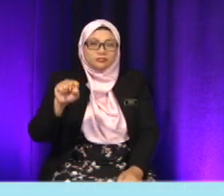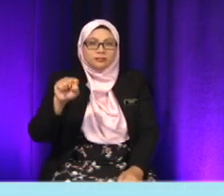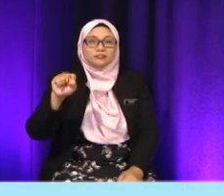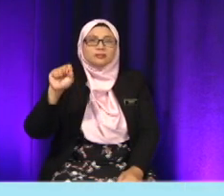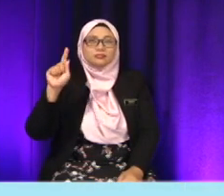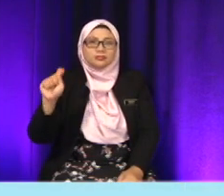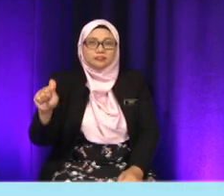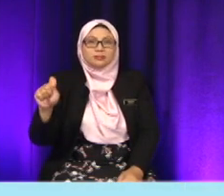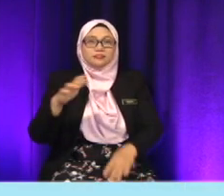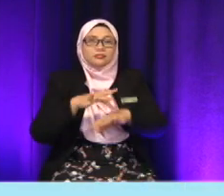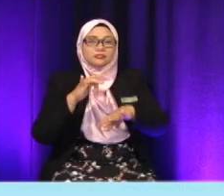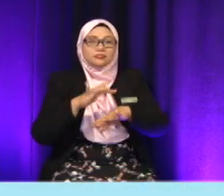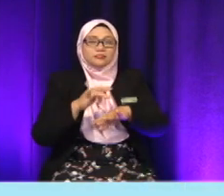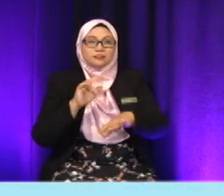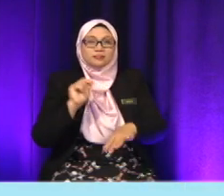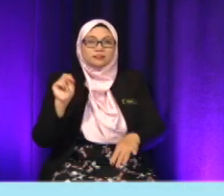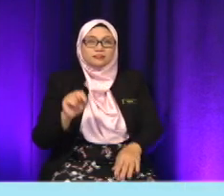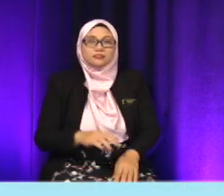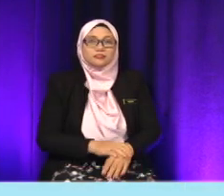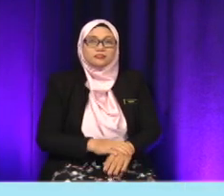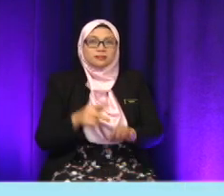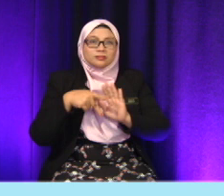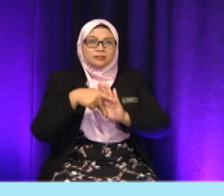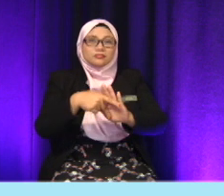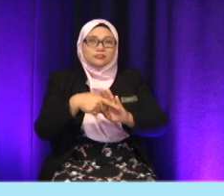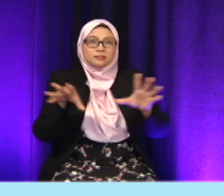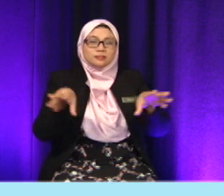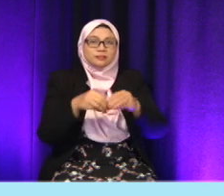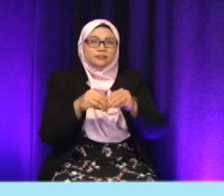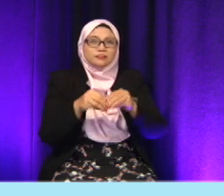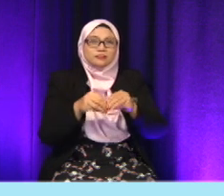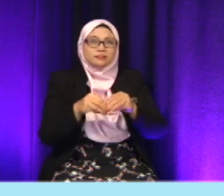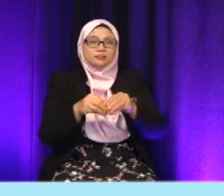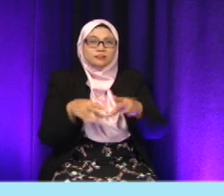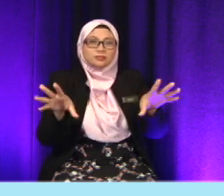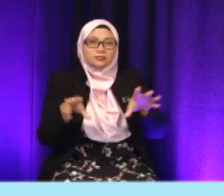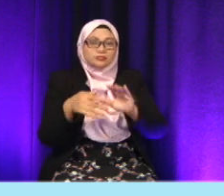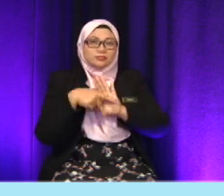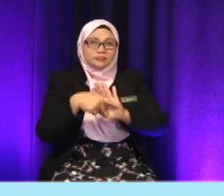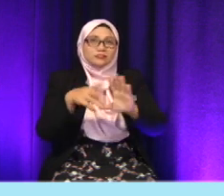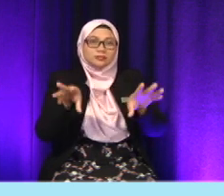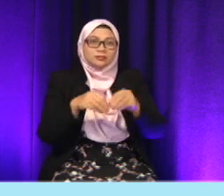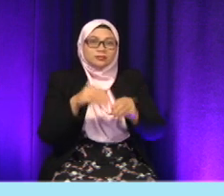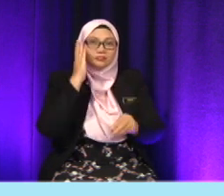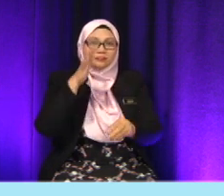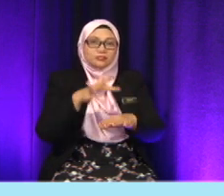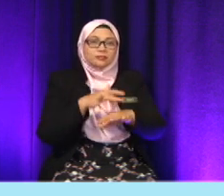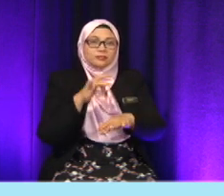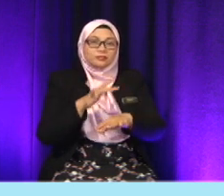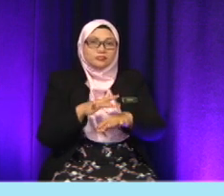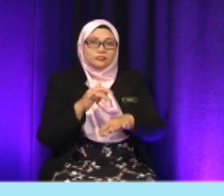panggilan Papa jumlah Papa jumlah akan memanggil tidak akan Panggil definisi